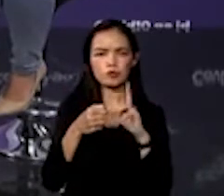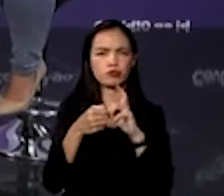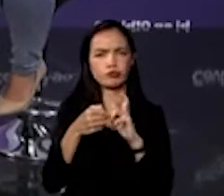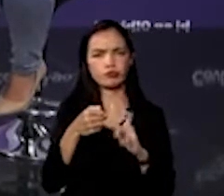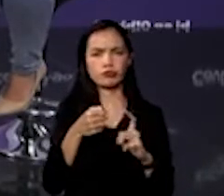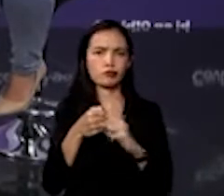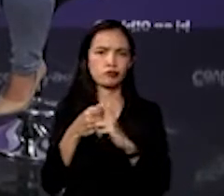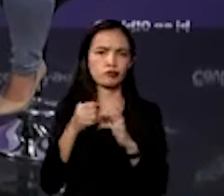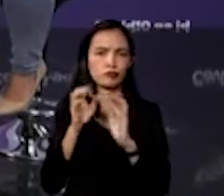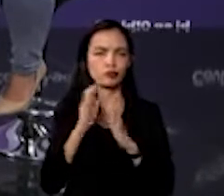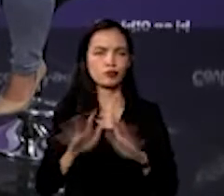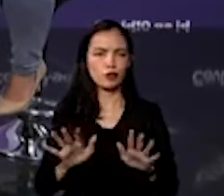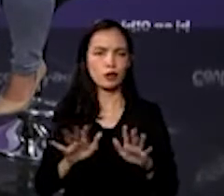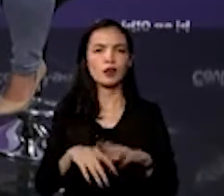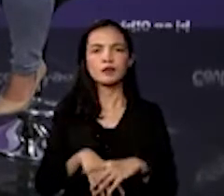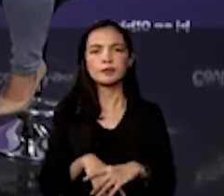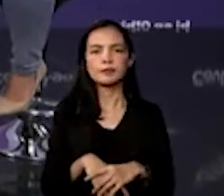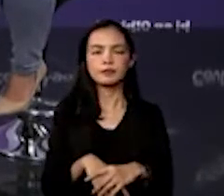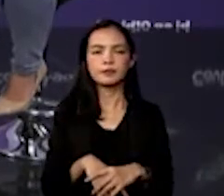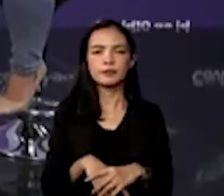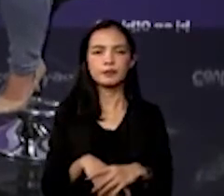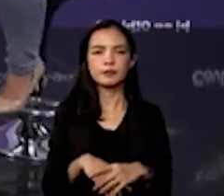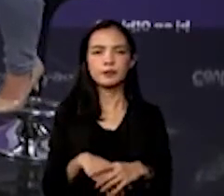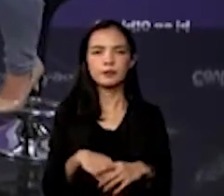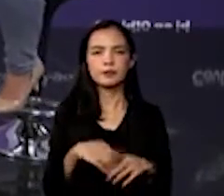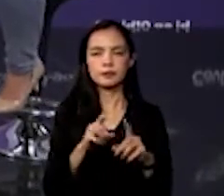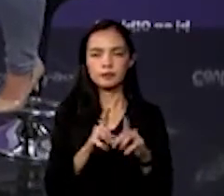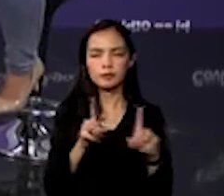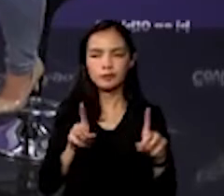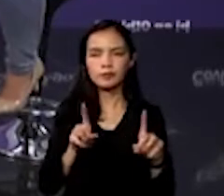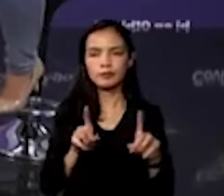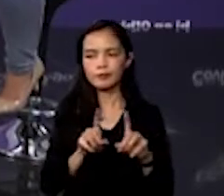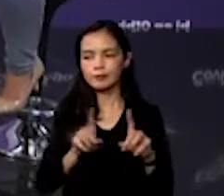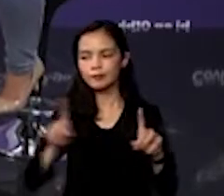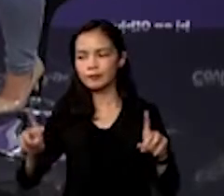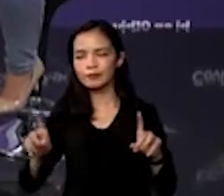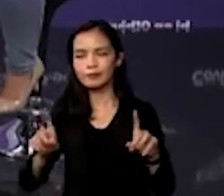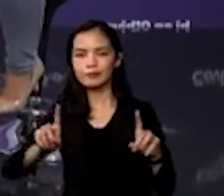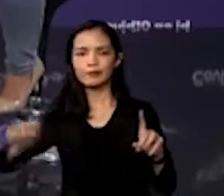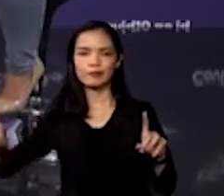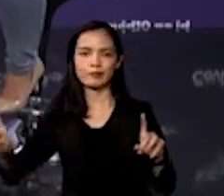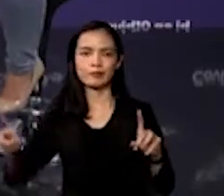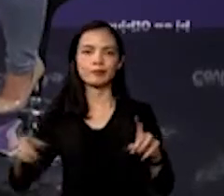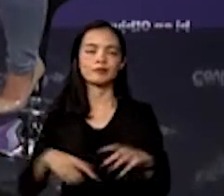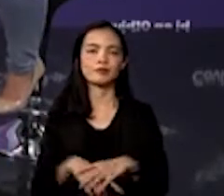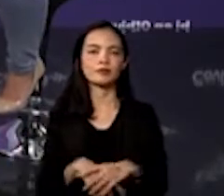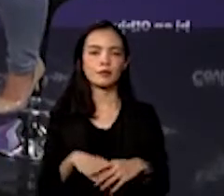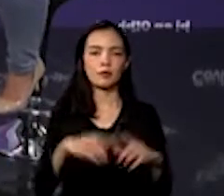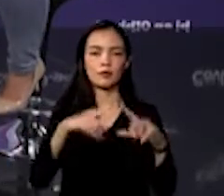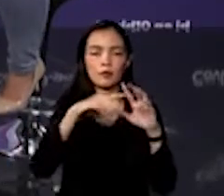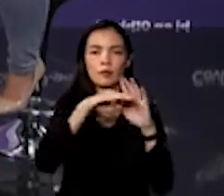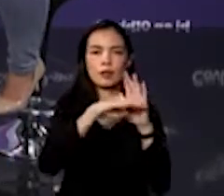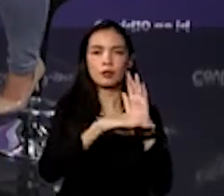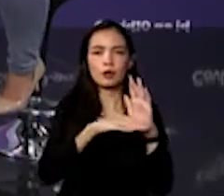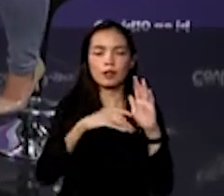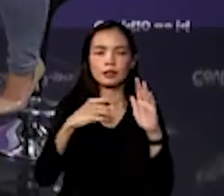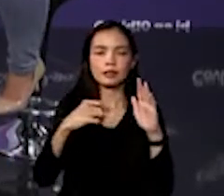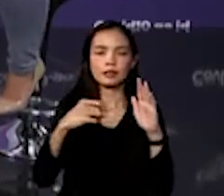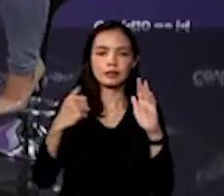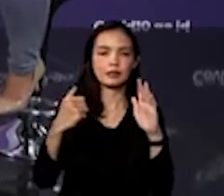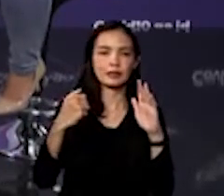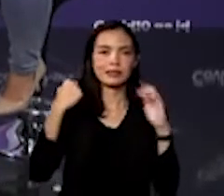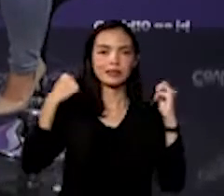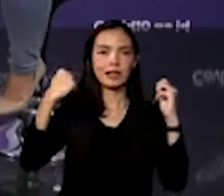pun sudah didisentifikasi dan senantiasa tentunya kita menjaga jarak nah acara ini juga memperhatikan protokol kesehatan dan